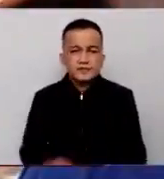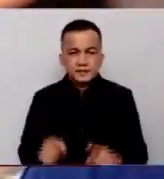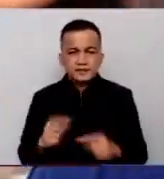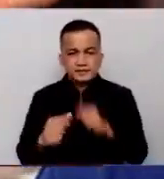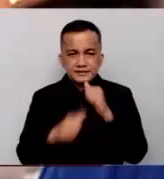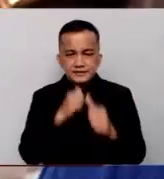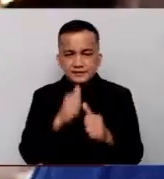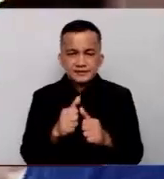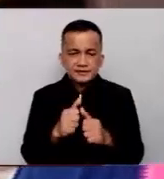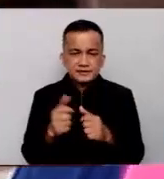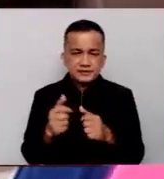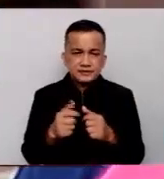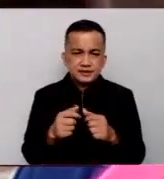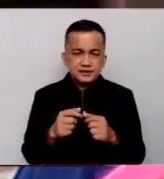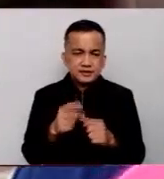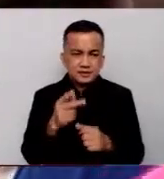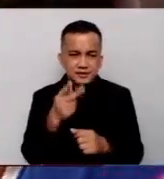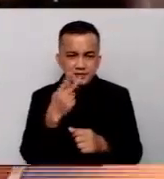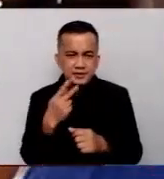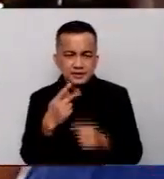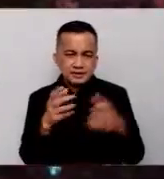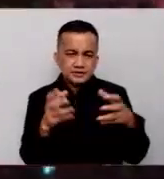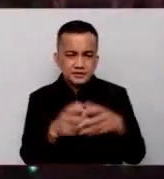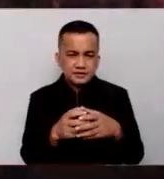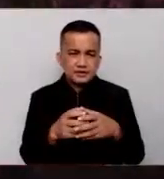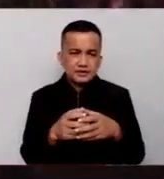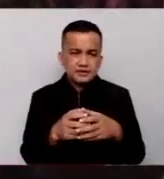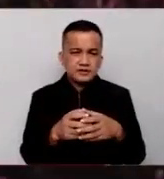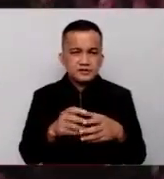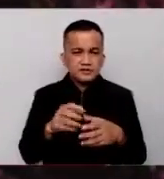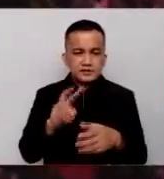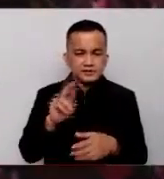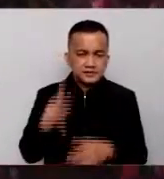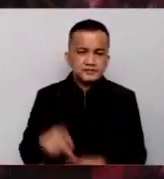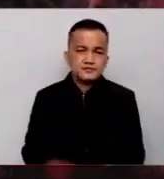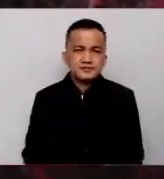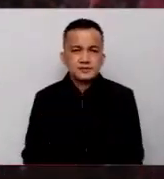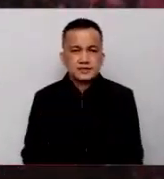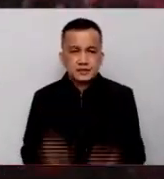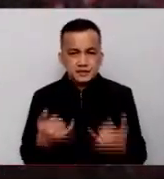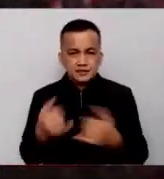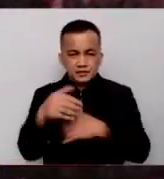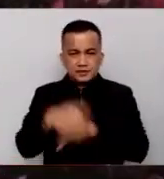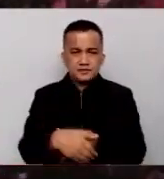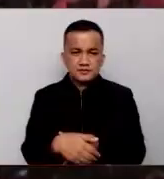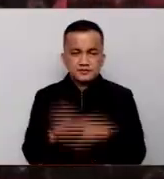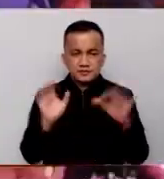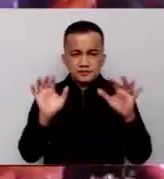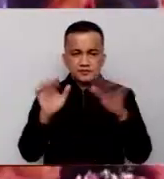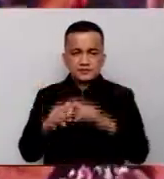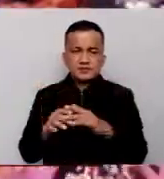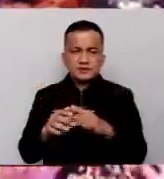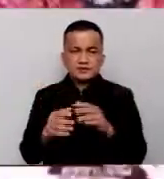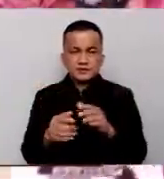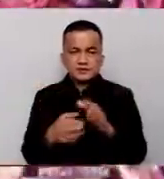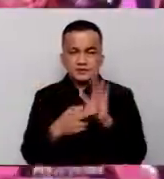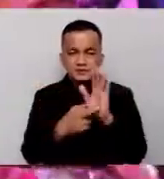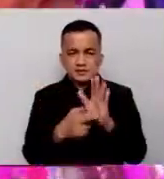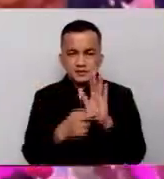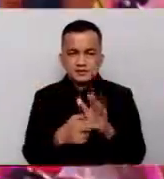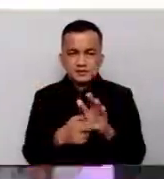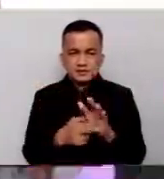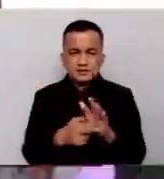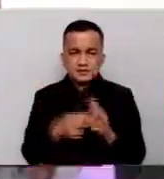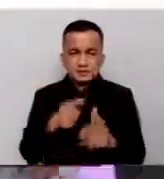ng kakampings at ng kampo ng Vice Presidente. Ngayong gabi naman, dinagsa ang grand rally ng Lenny-Kiko tandem